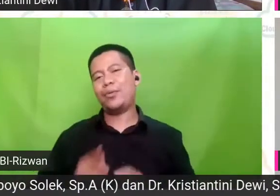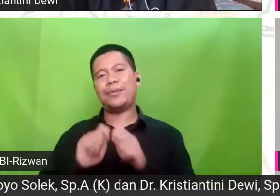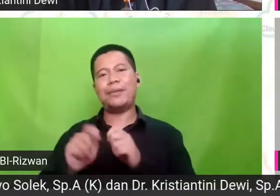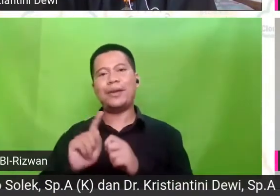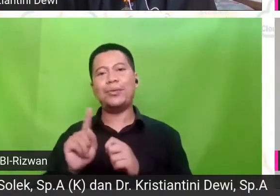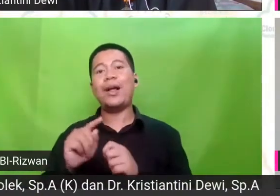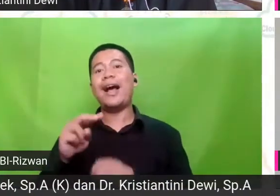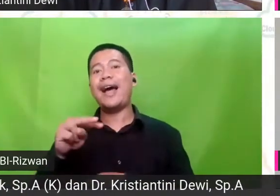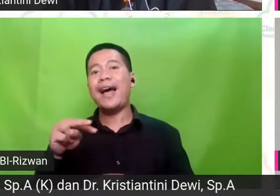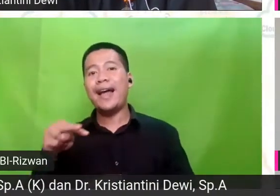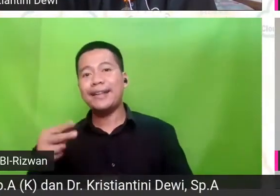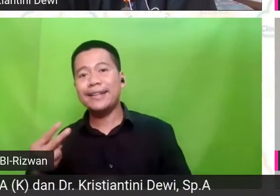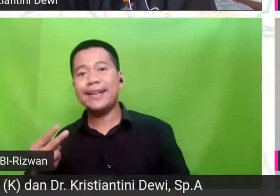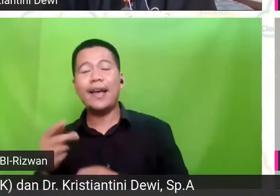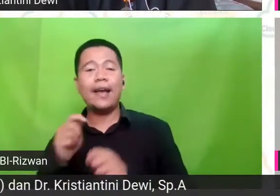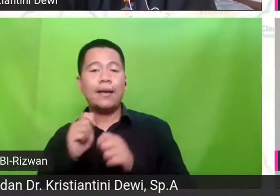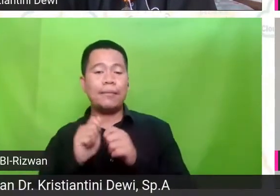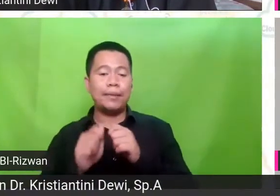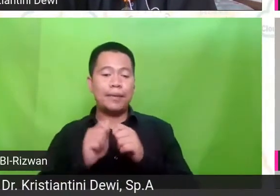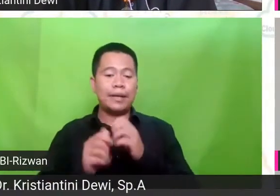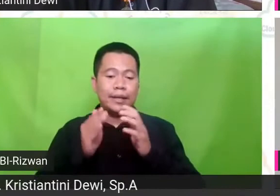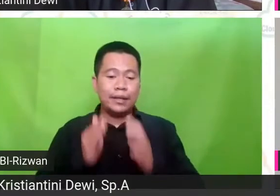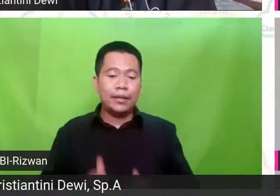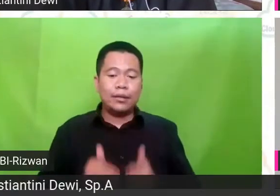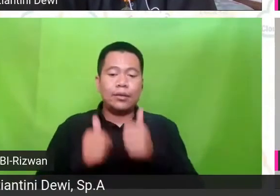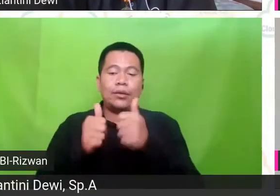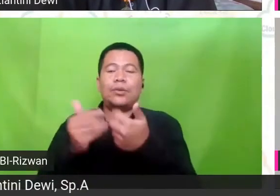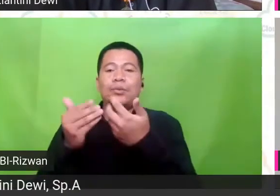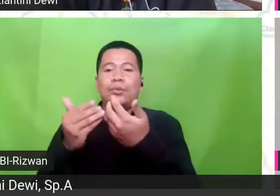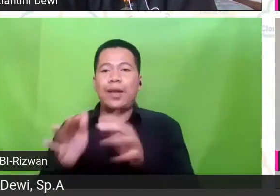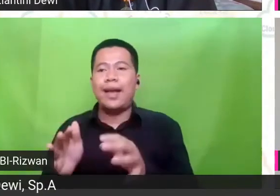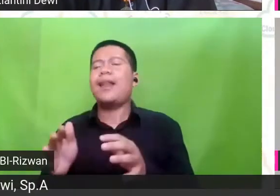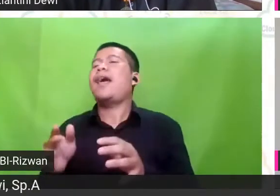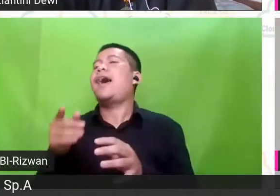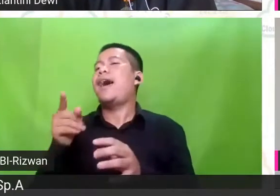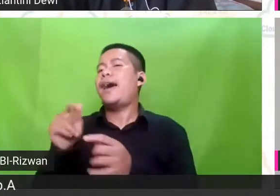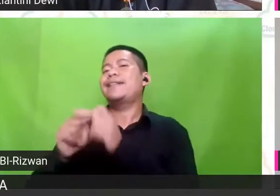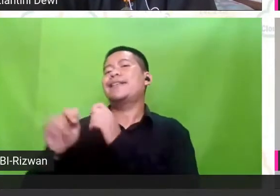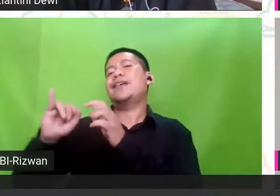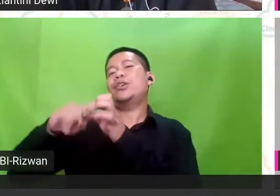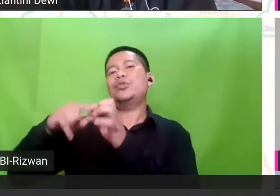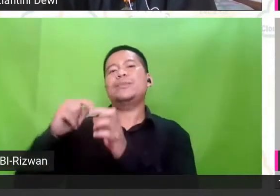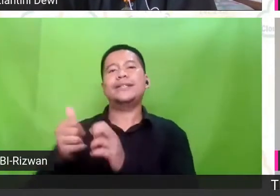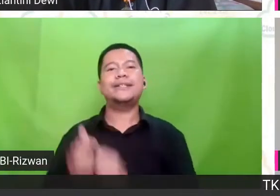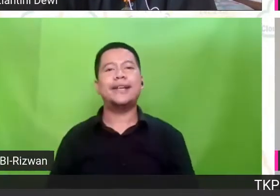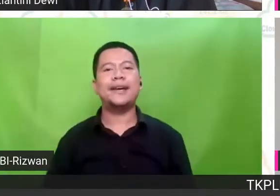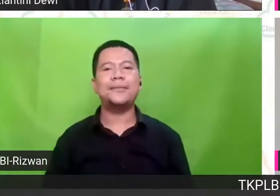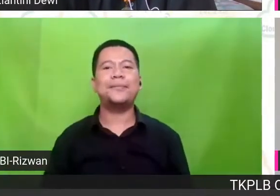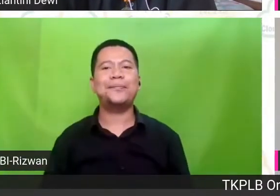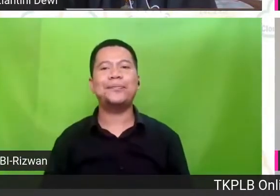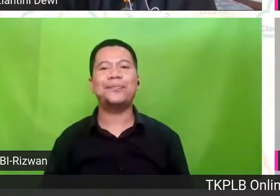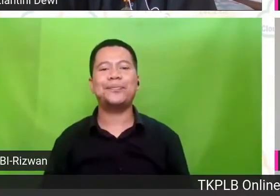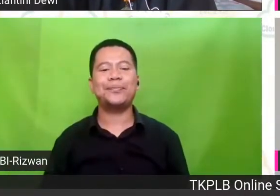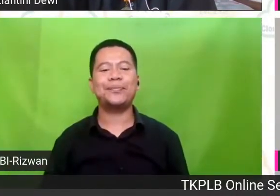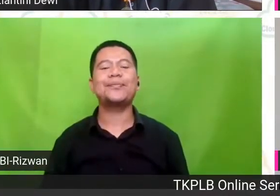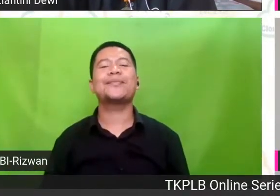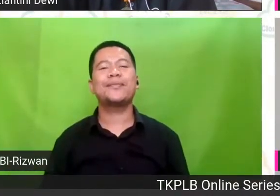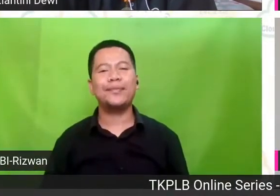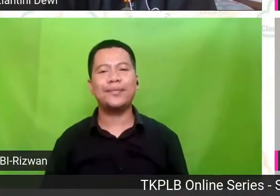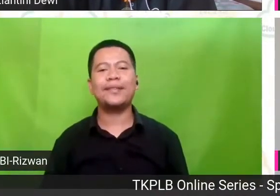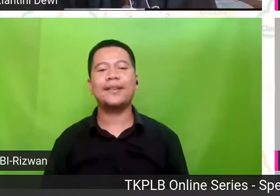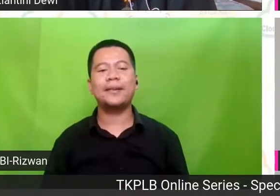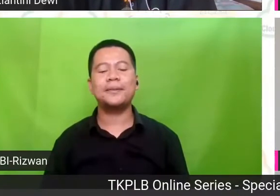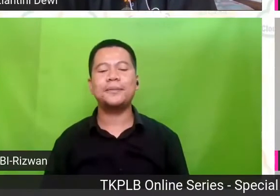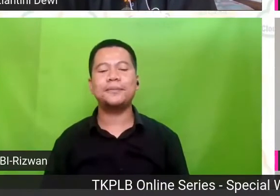setelah terperbaiki dan memungkinkan, bisalah kita lakukan tes IQ. Dapat hasilnya. Tentu,